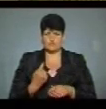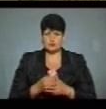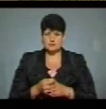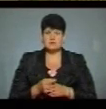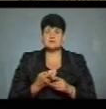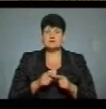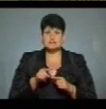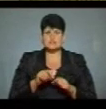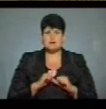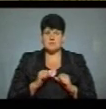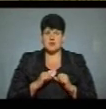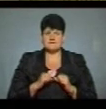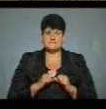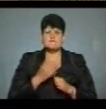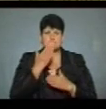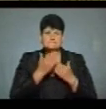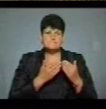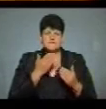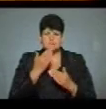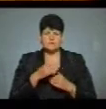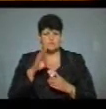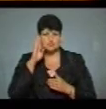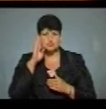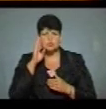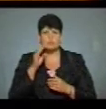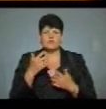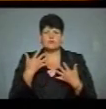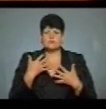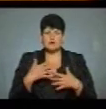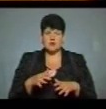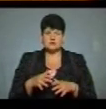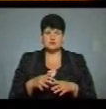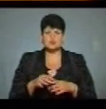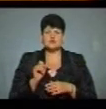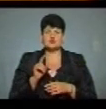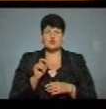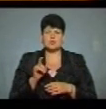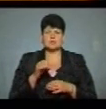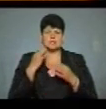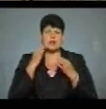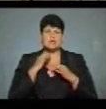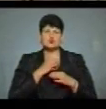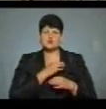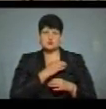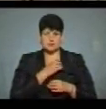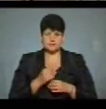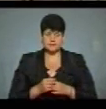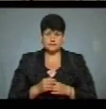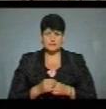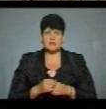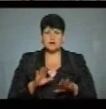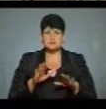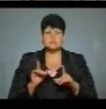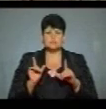такий спосіб вони намагалися випитати в односельчанина інформацію про втрачений золотий ланцюжок, каже Андрій Василик. На місце